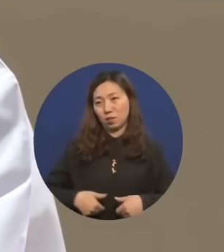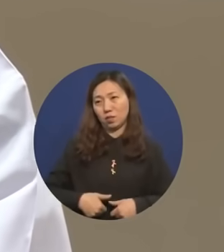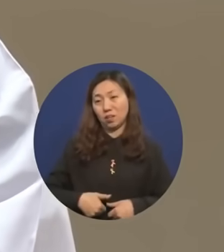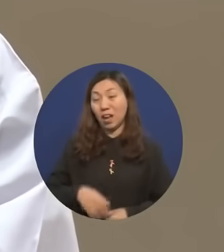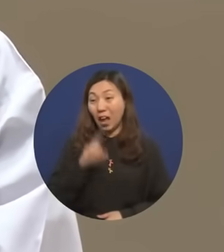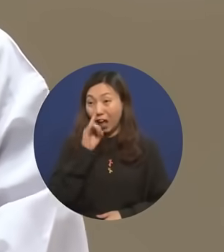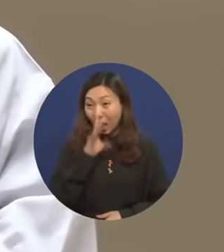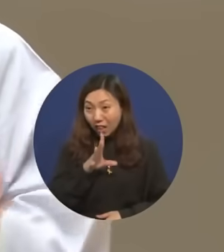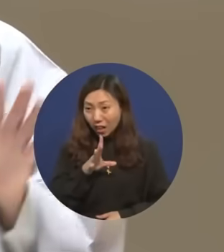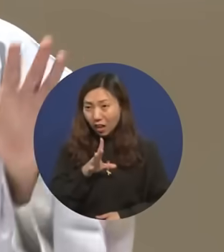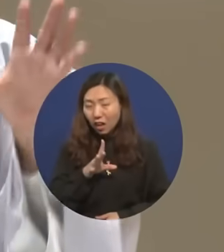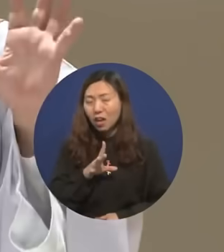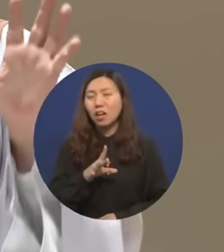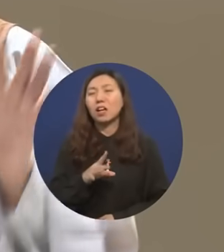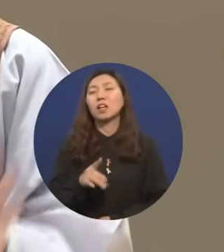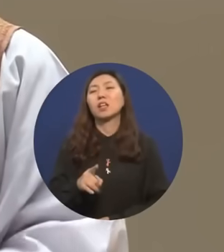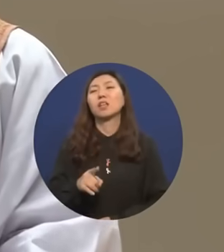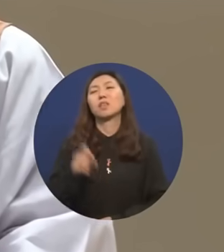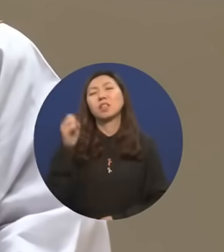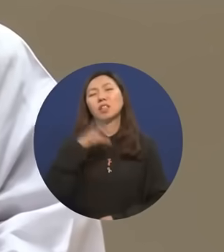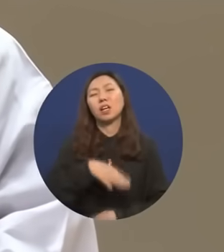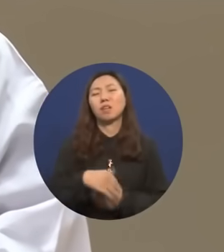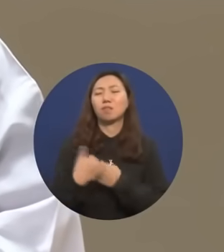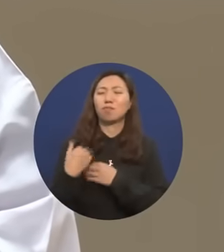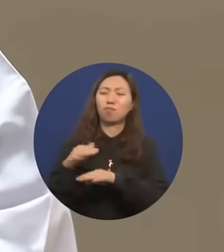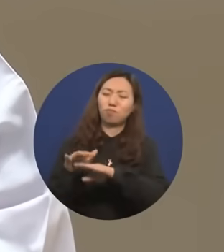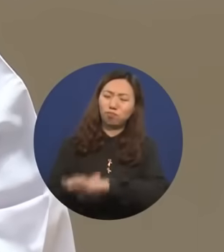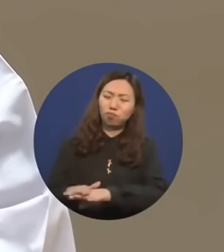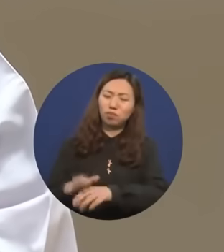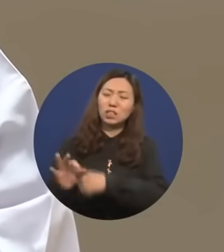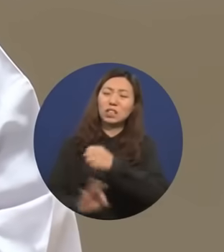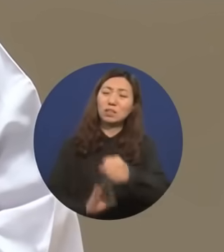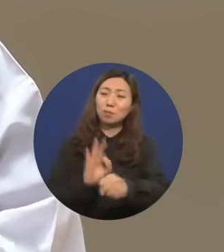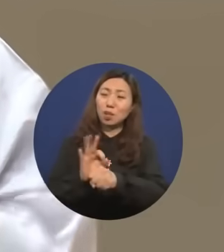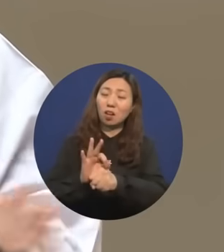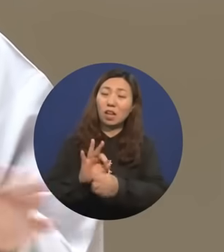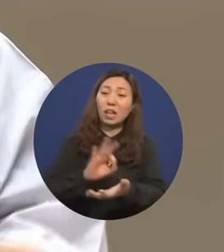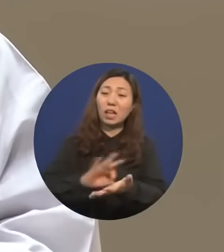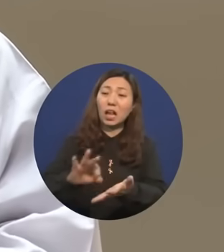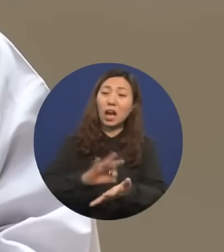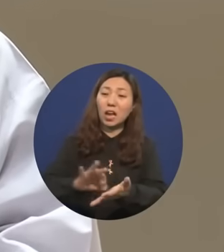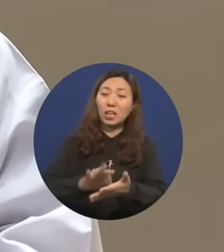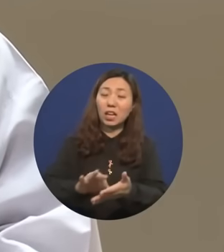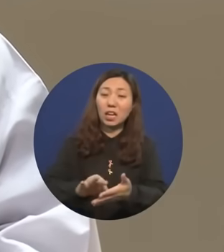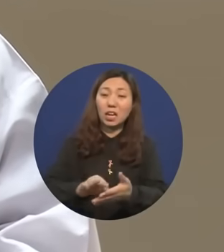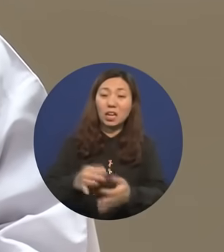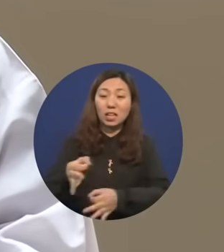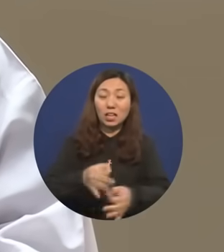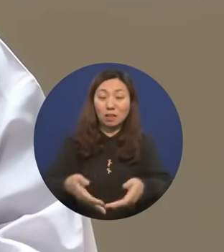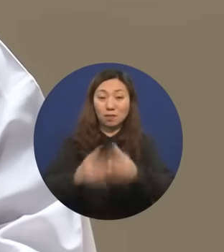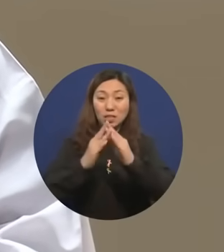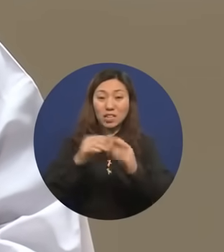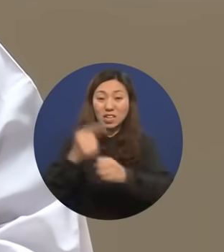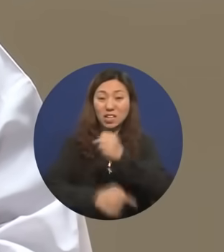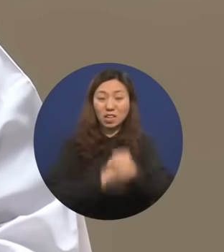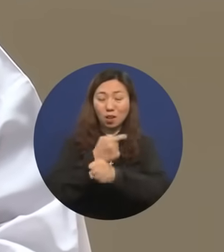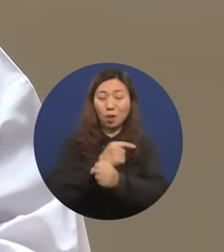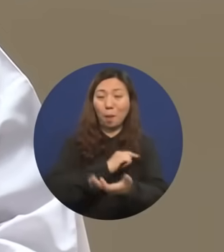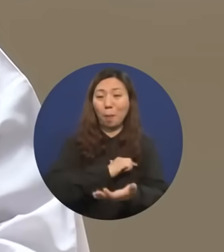아니면 그거는 그냥 가만 안 왔으면 10년 까먹을 거를 체려가지고 1년 만에 팍 까먹어버려요.